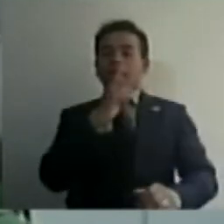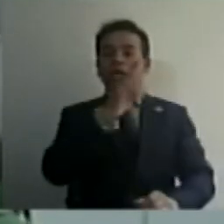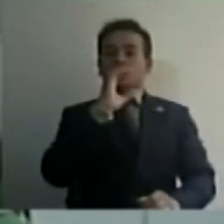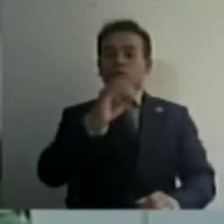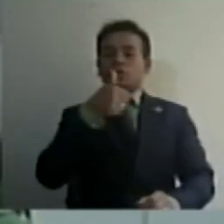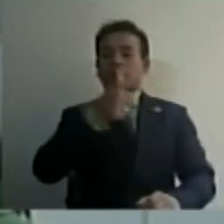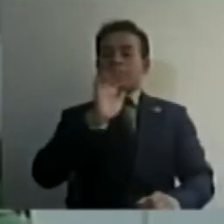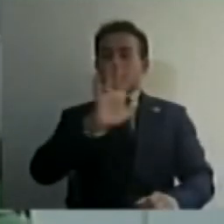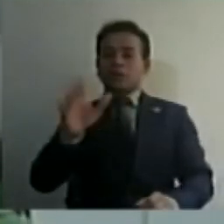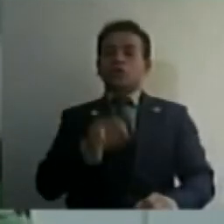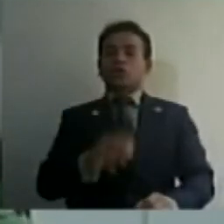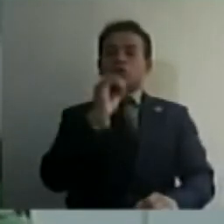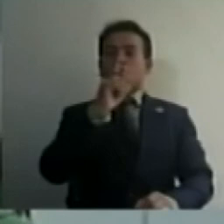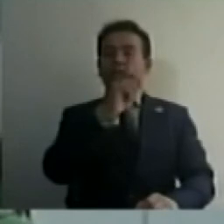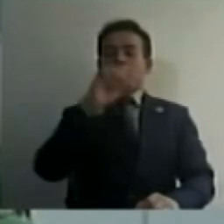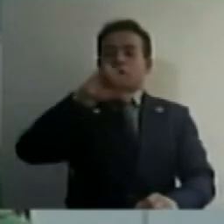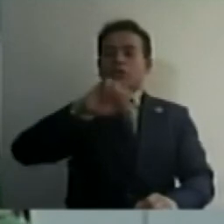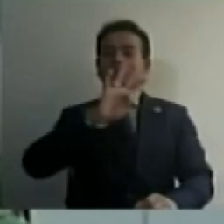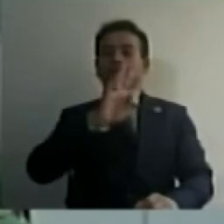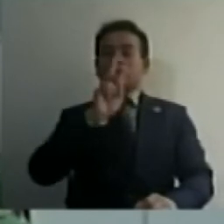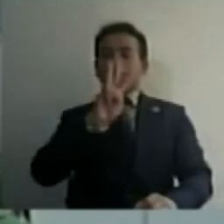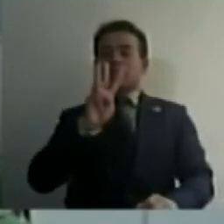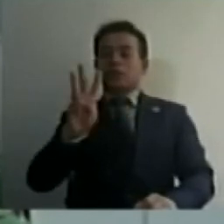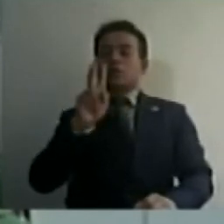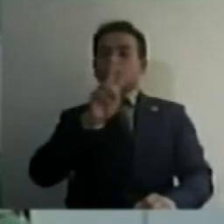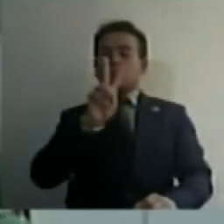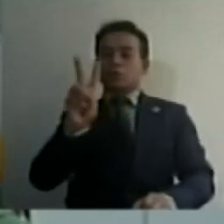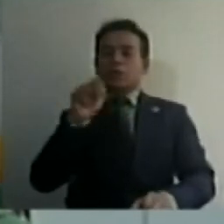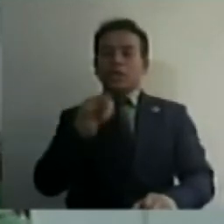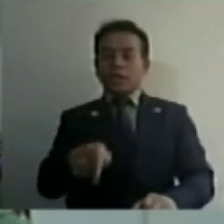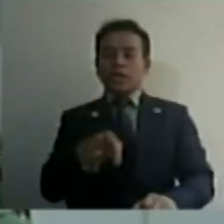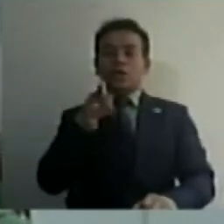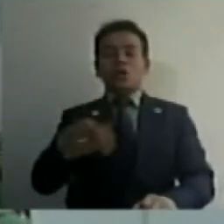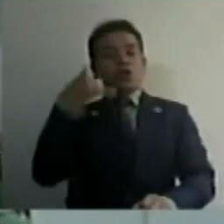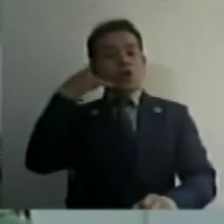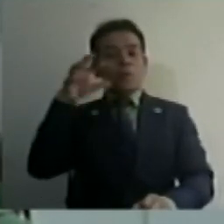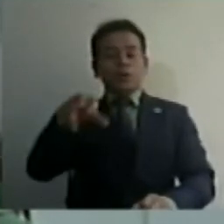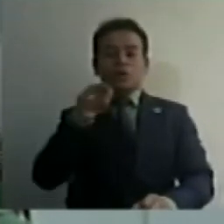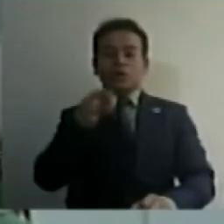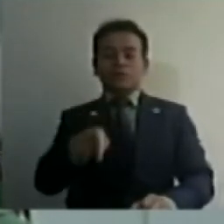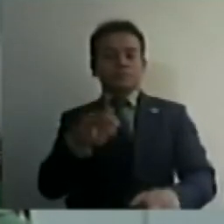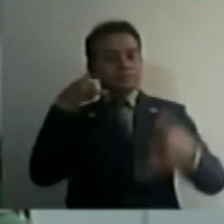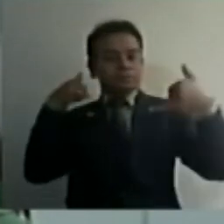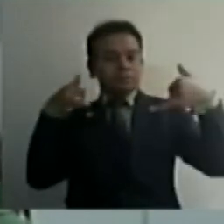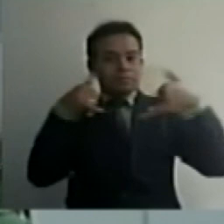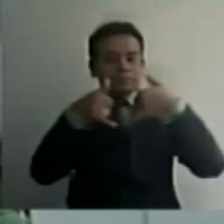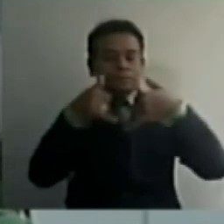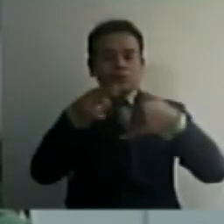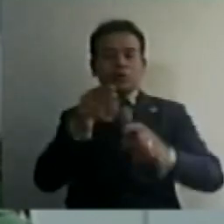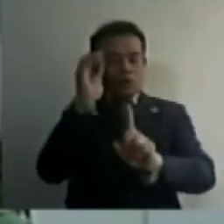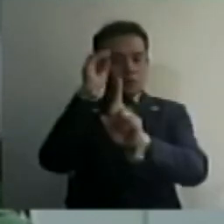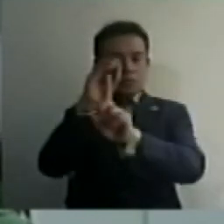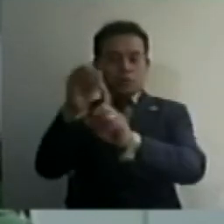01944-333-222, এই নাম্বার গুলো থেকে হটলাইনে স্বাস্থ্য পরামর্শ দেয়া হয়। গত 24 ঘন্টায় মোট